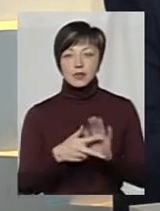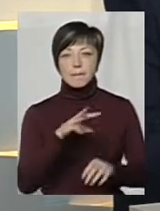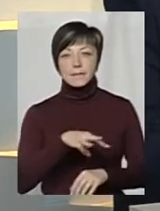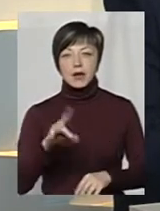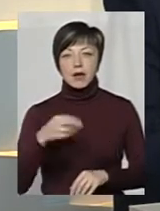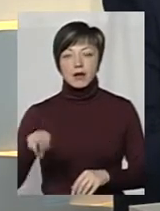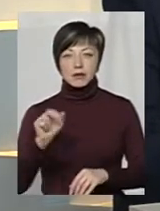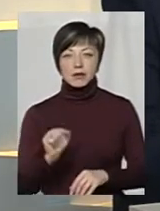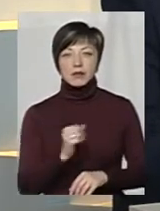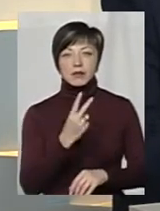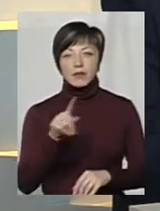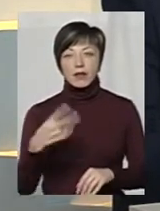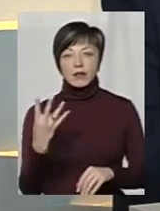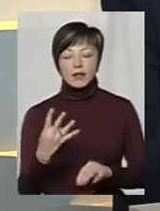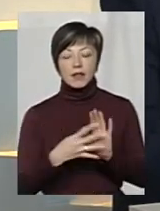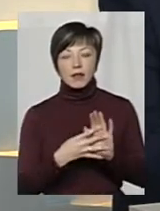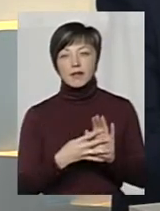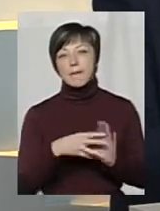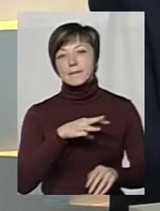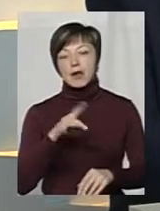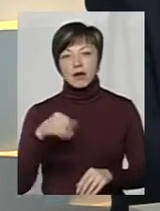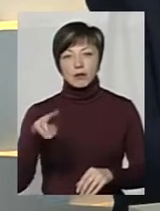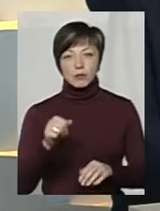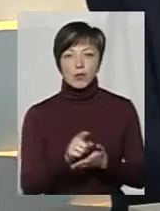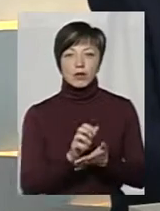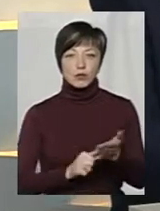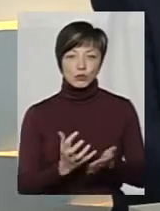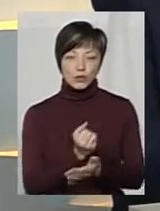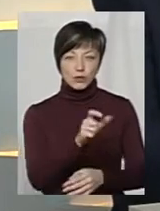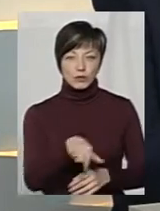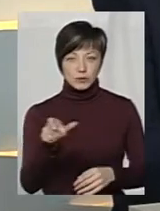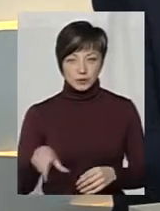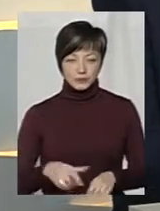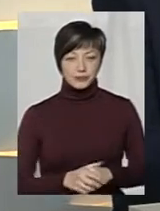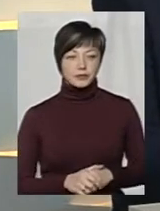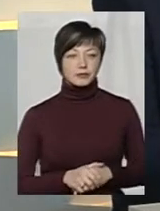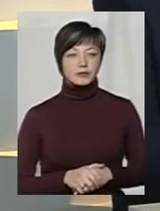мільярда маємо 2,9 мільярда – це податок з доходів фізичних осіб. І